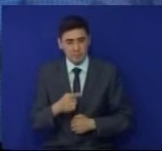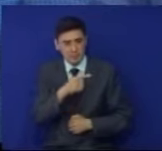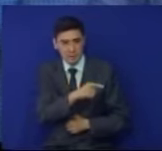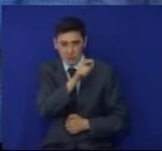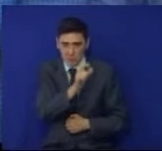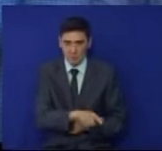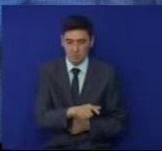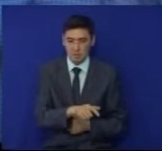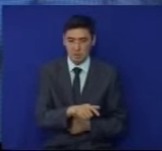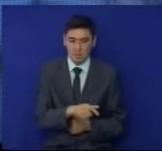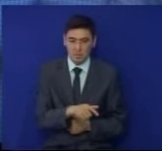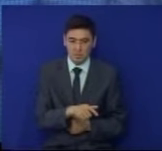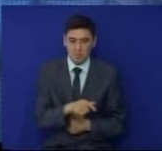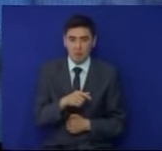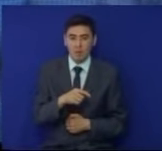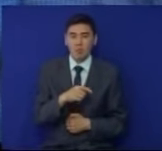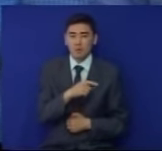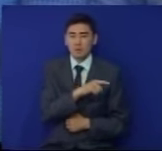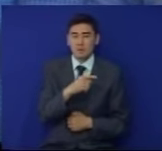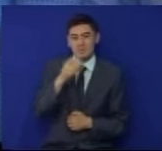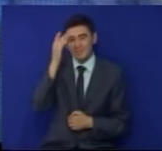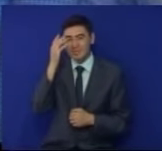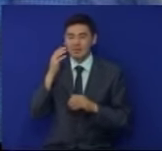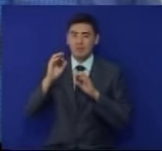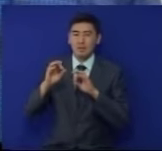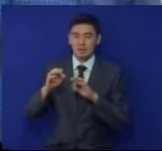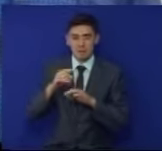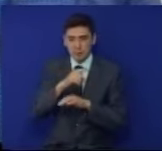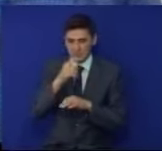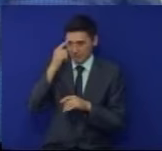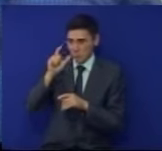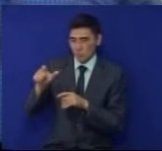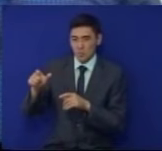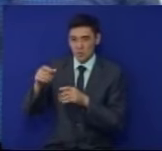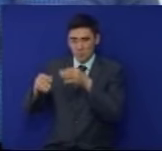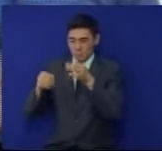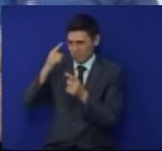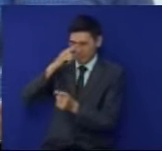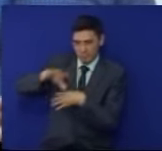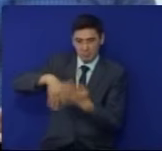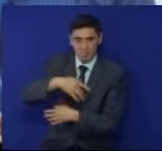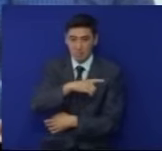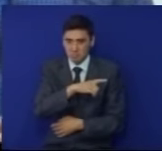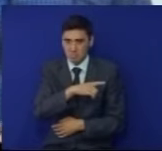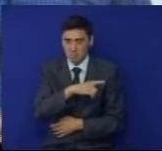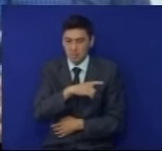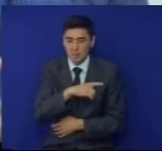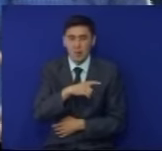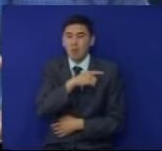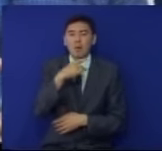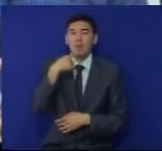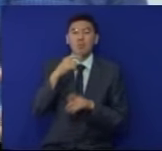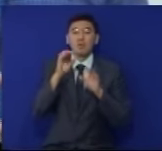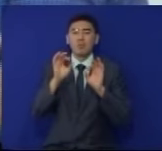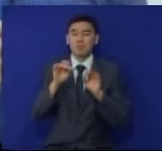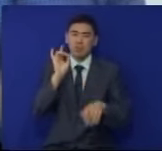подсудимый, он своими первыми показаниями хотел ввести заблуждение следствия. Он сказал, что якобы стоял автобус на